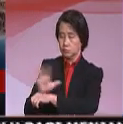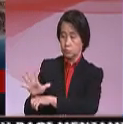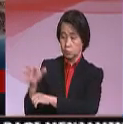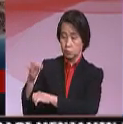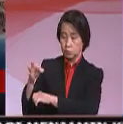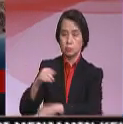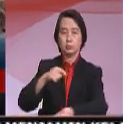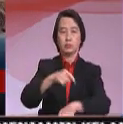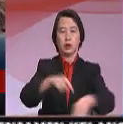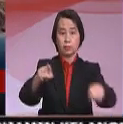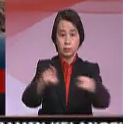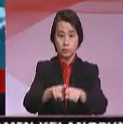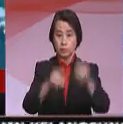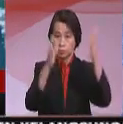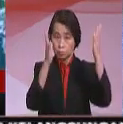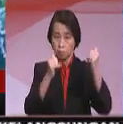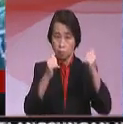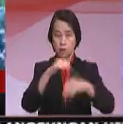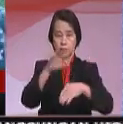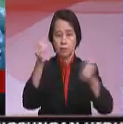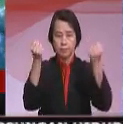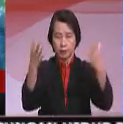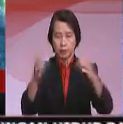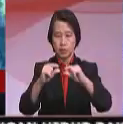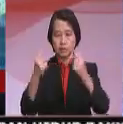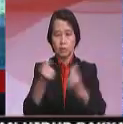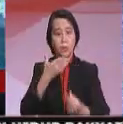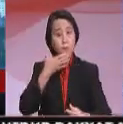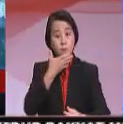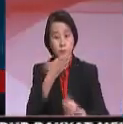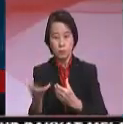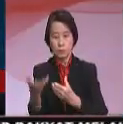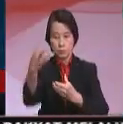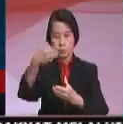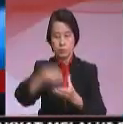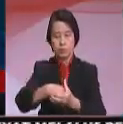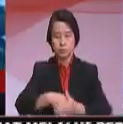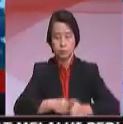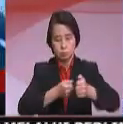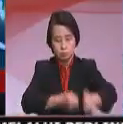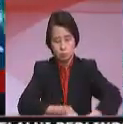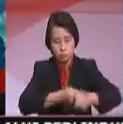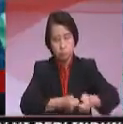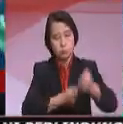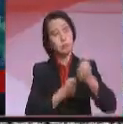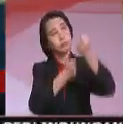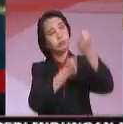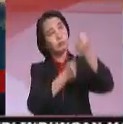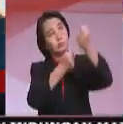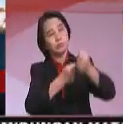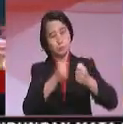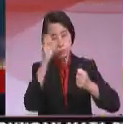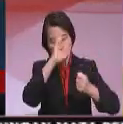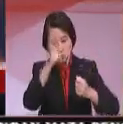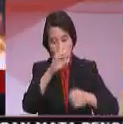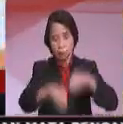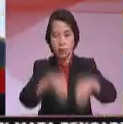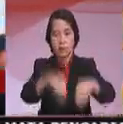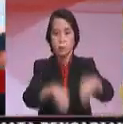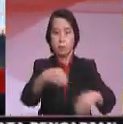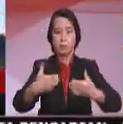Pada masa sama, beliau berharap lebih ramai golongan muda terlibat dalam sektor peladangan selain meneroka tanaman baharu.